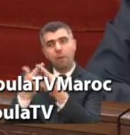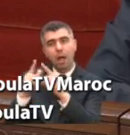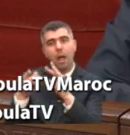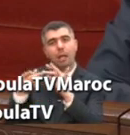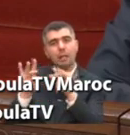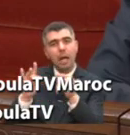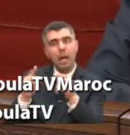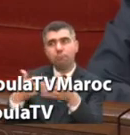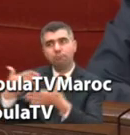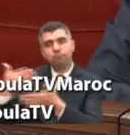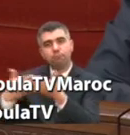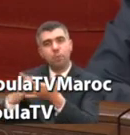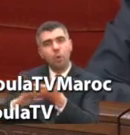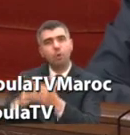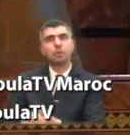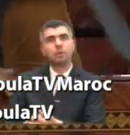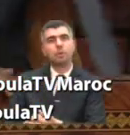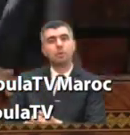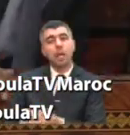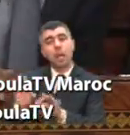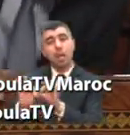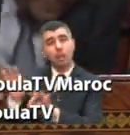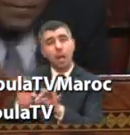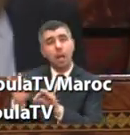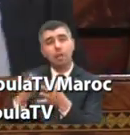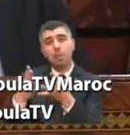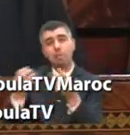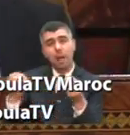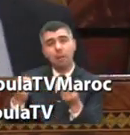الإلكترونية. دارت هناك مجموعة من الإجراءات اللي دارت من